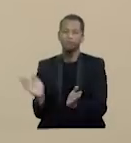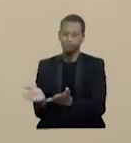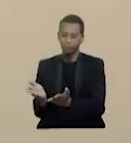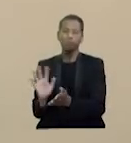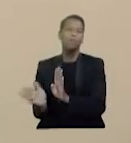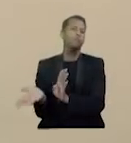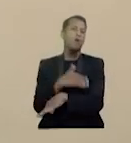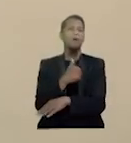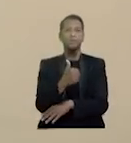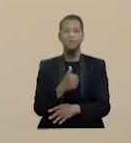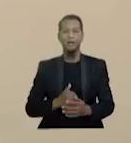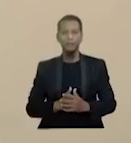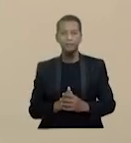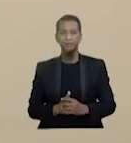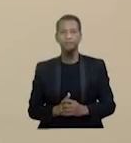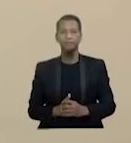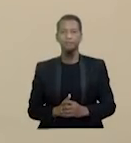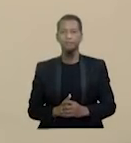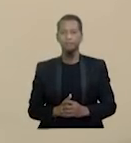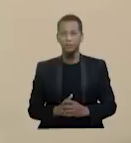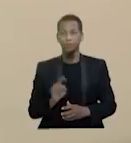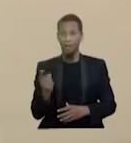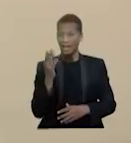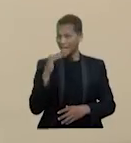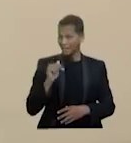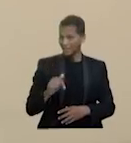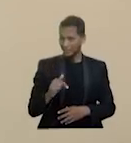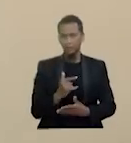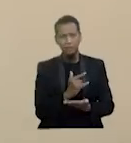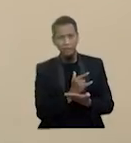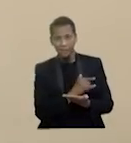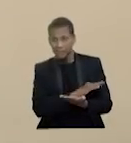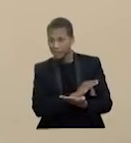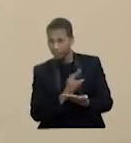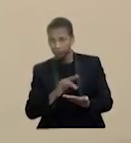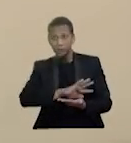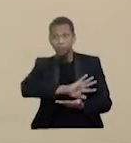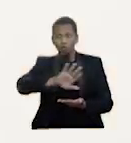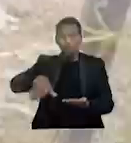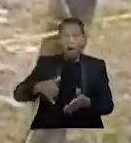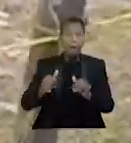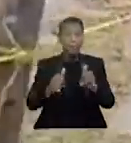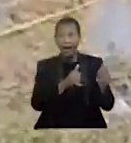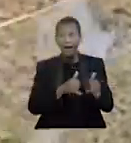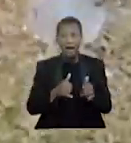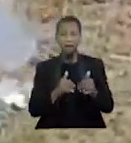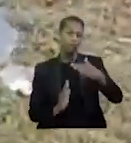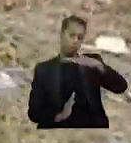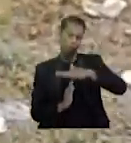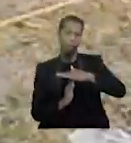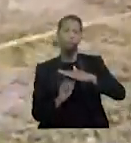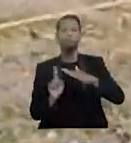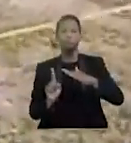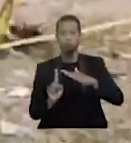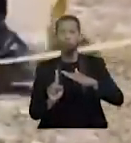setelah kejadian itu, mulai hari ini dan seterusnya seluruh permainan di pasar malam dihentikan. Pasca kejadian